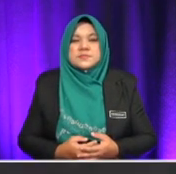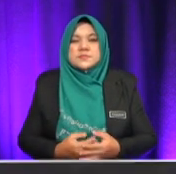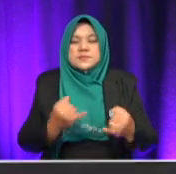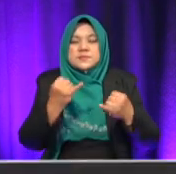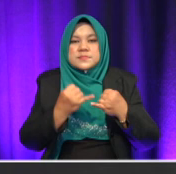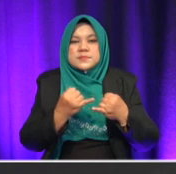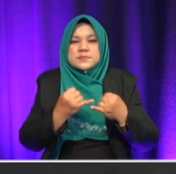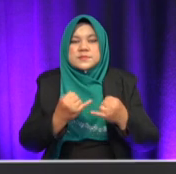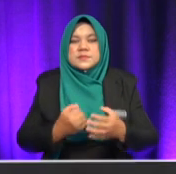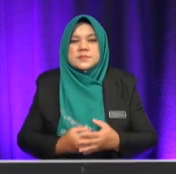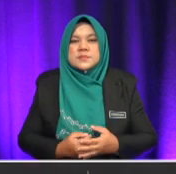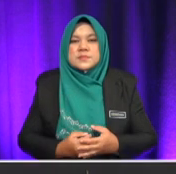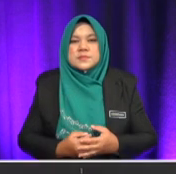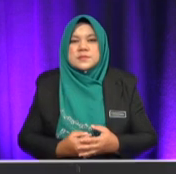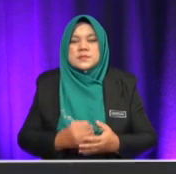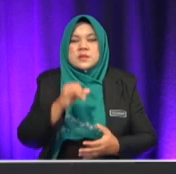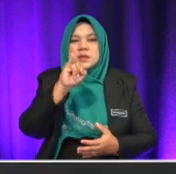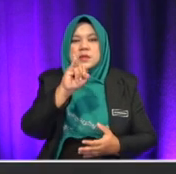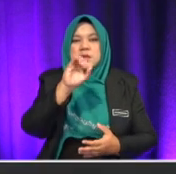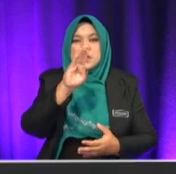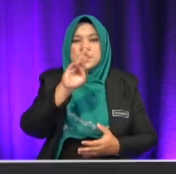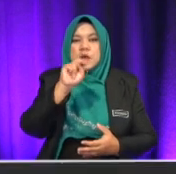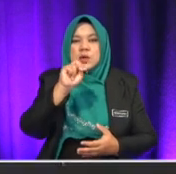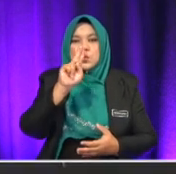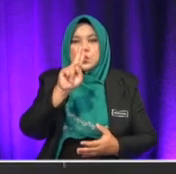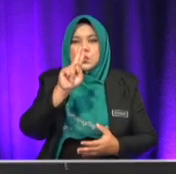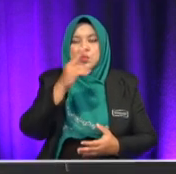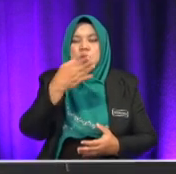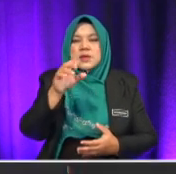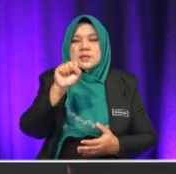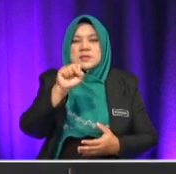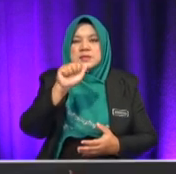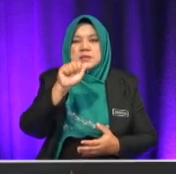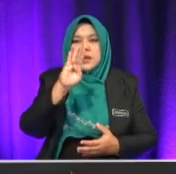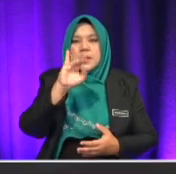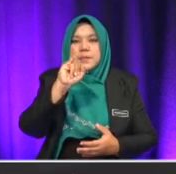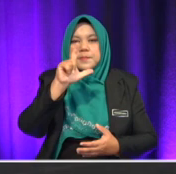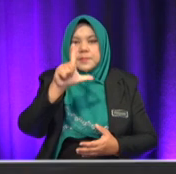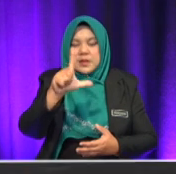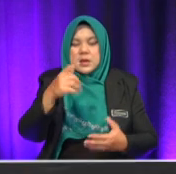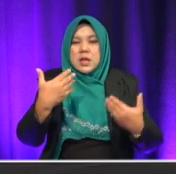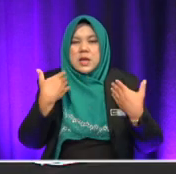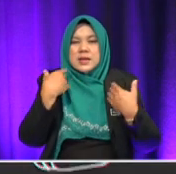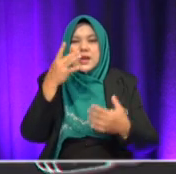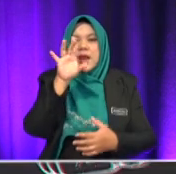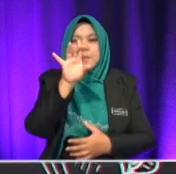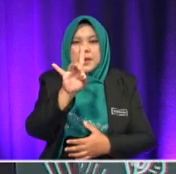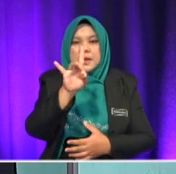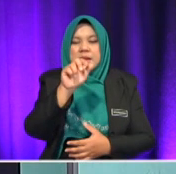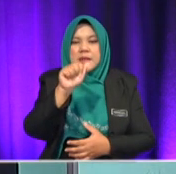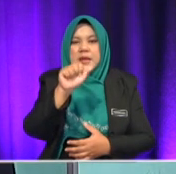yaitu Ibnu Sabil Ada berapa semua ada 8 betul-betul